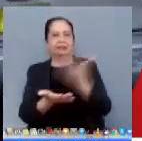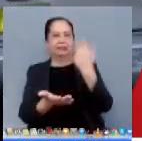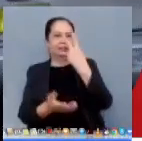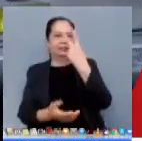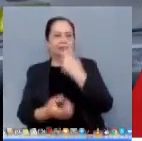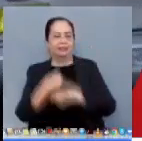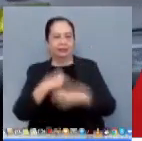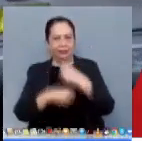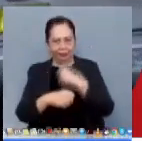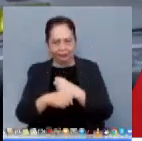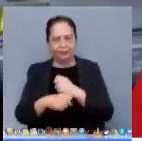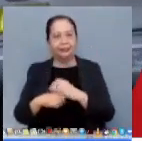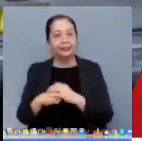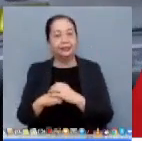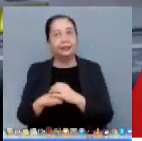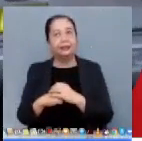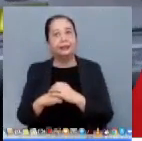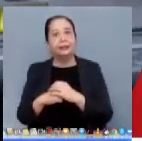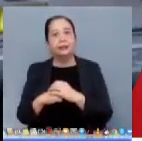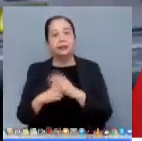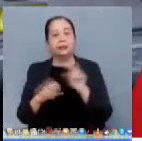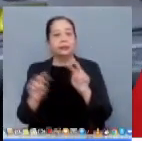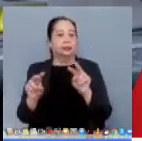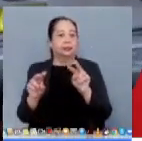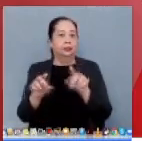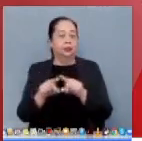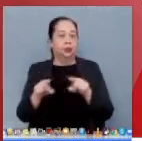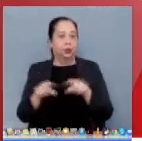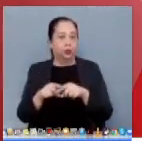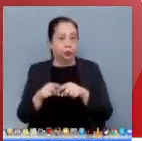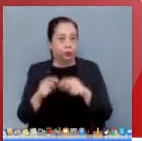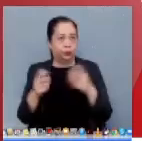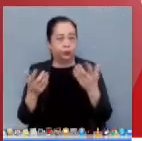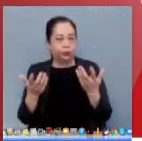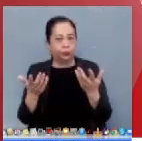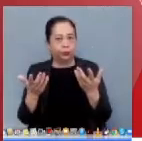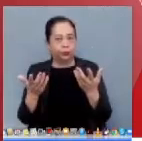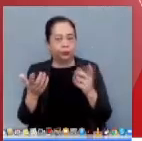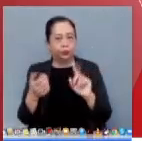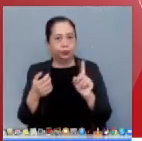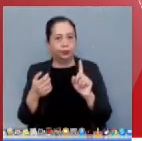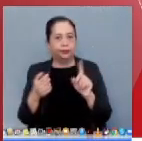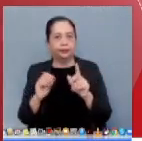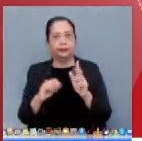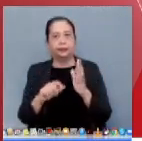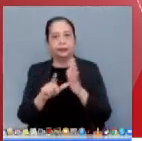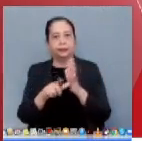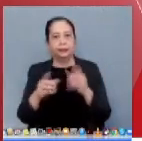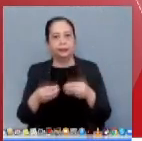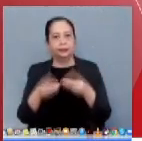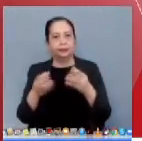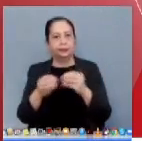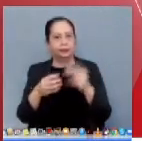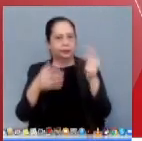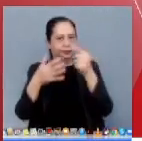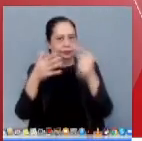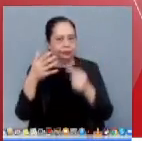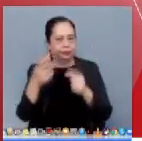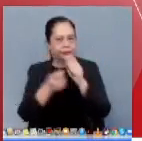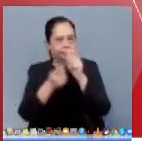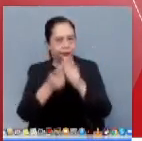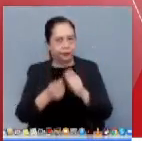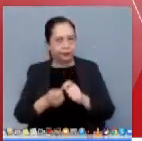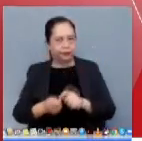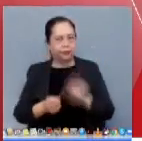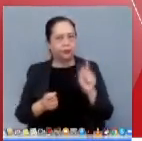2 taon. At inaantabayanan din ho natin dahil mamaya ay bibigay pa natin yung mga detalye no, kung ano yung mga